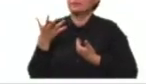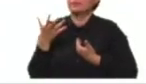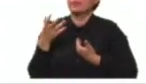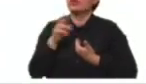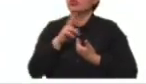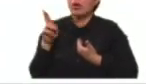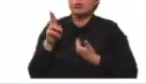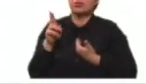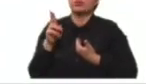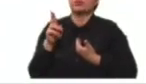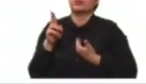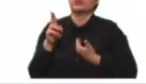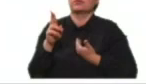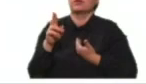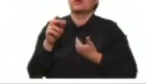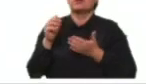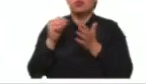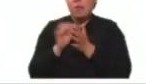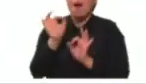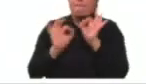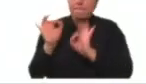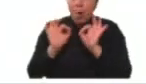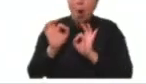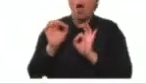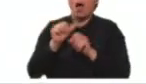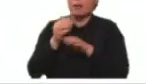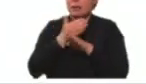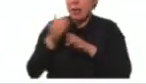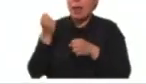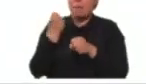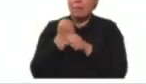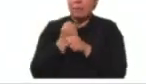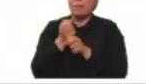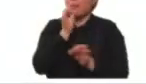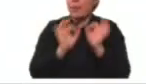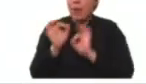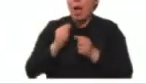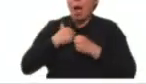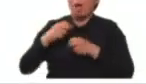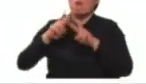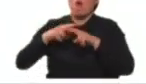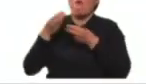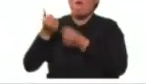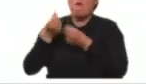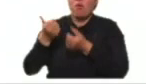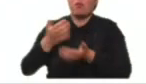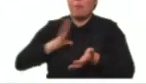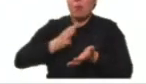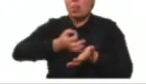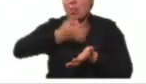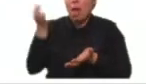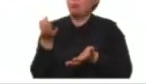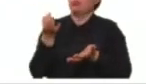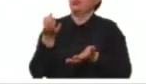ma kilka rzeczy i niuansów do poprawy, natomiast cały czas trwają prace, aby ten fundusz usprawnić i żeby on